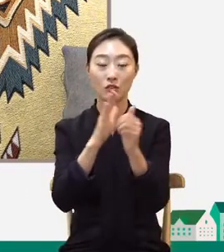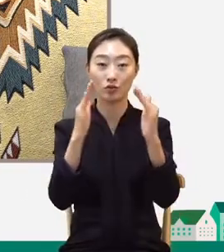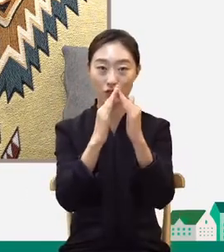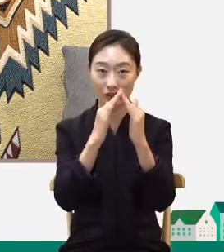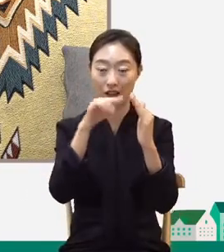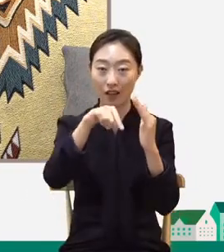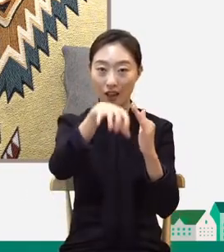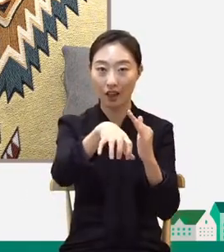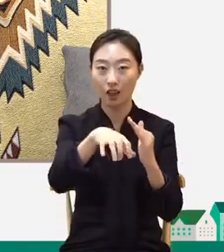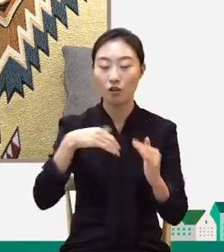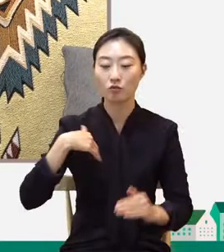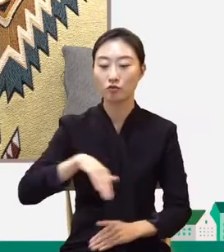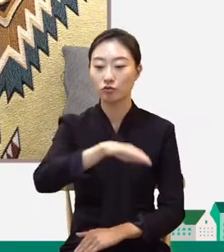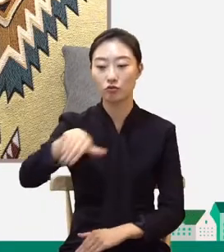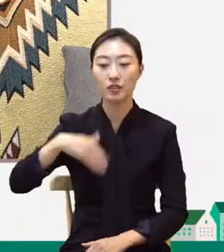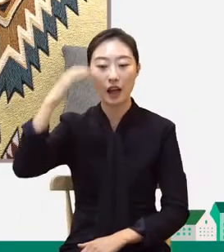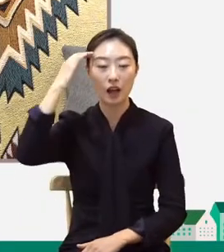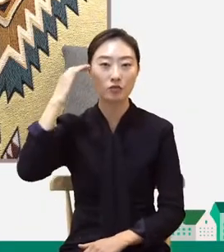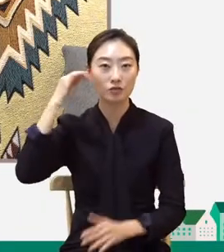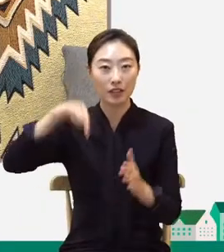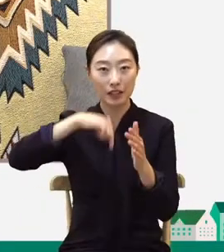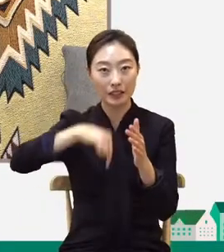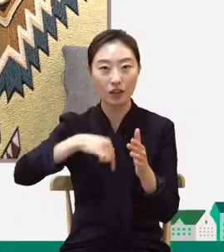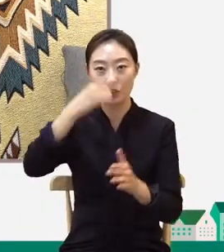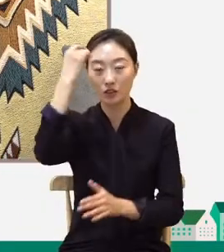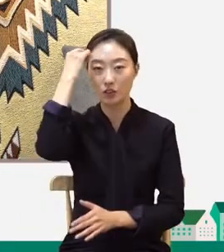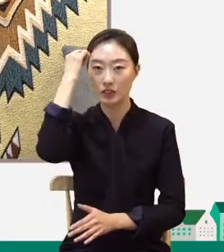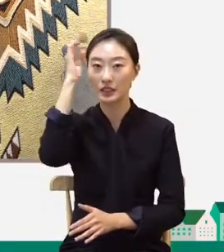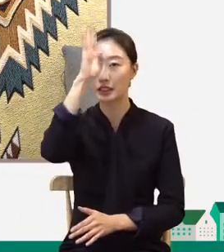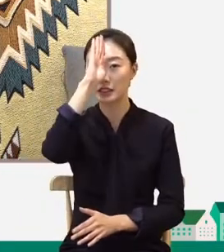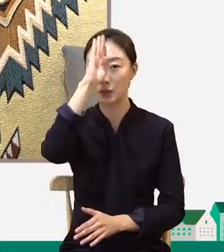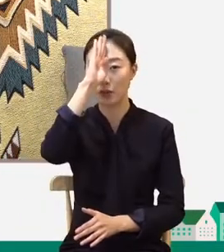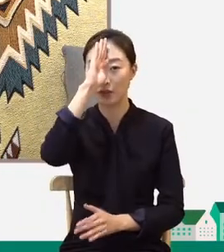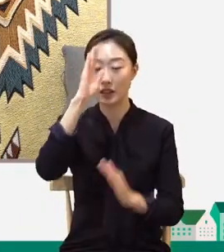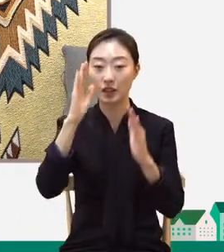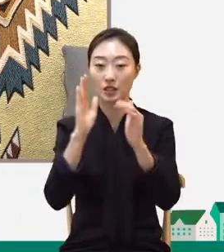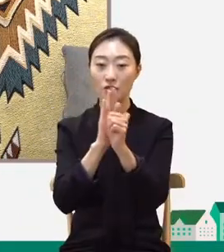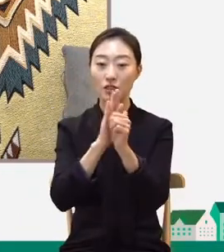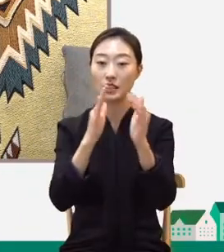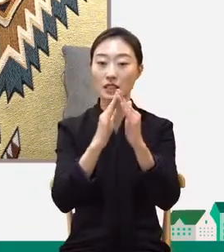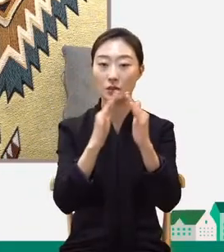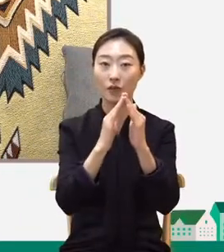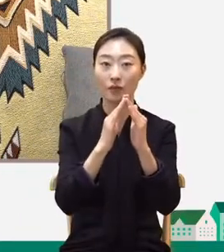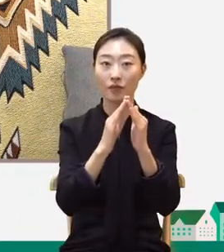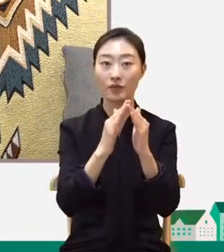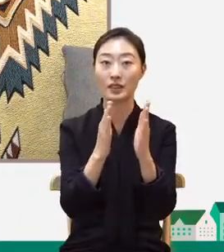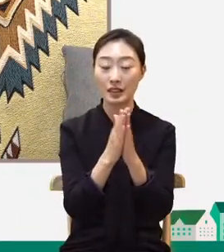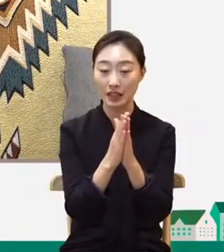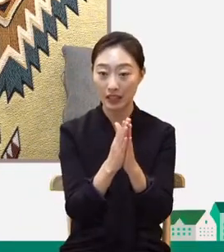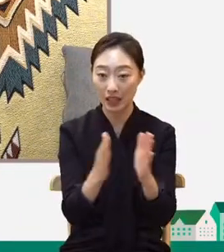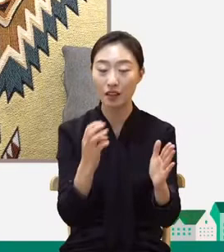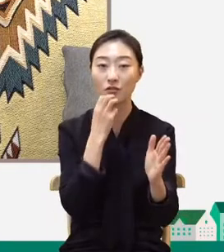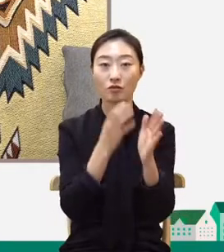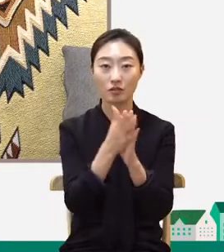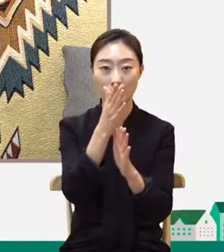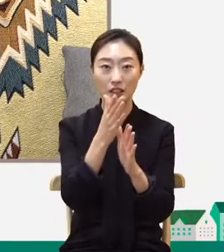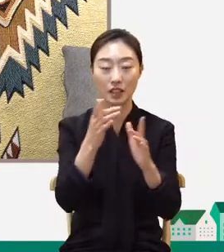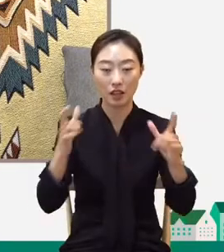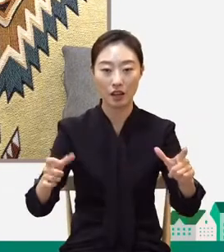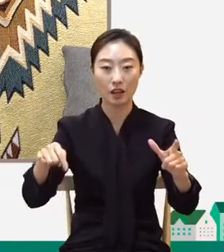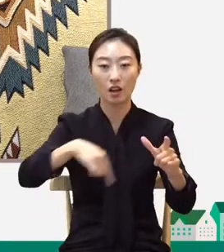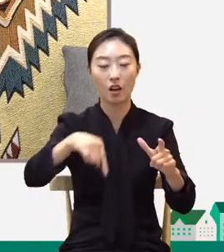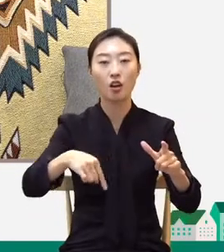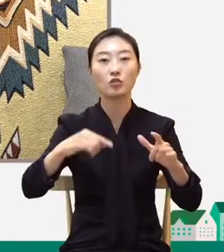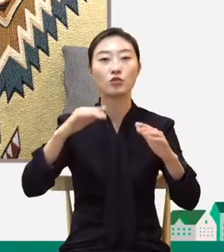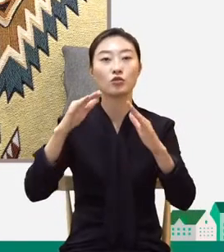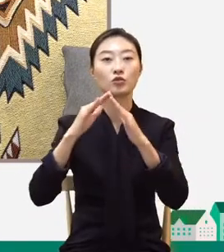지원주택은요, 우리나라에서 이제 정신질환 지원주택이 제도화되면서 서울시에서 제도화되면서 주거유지 지원